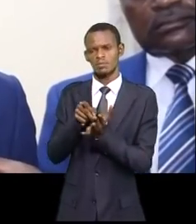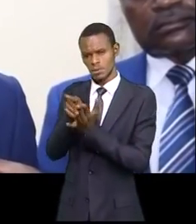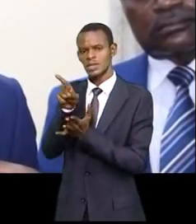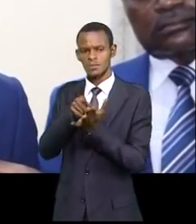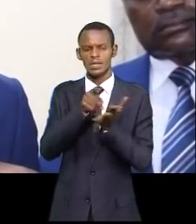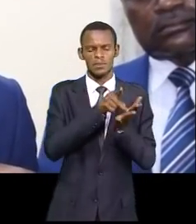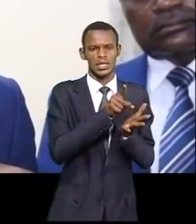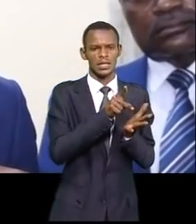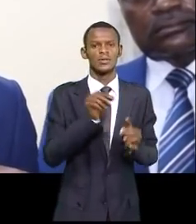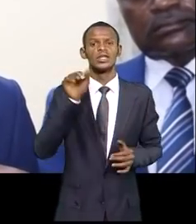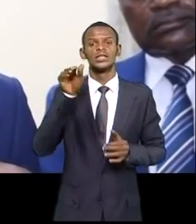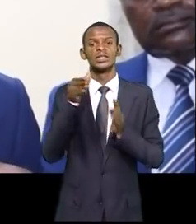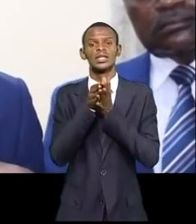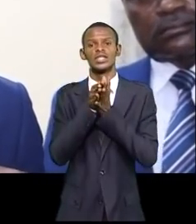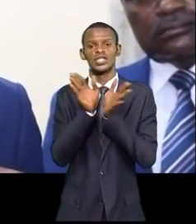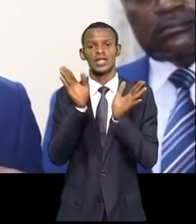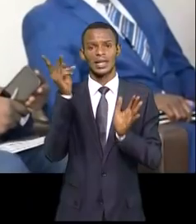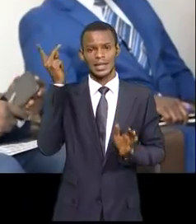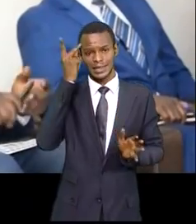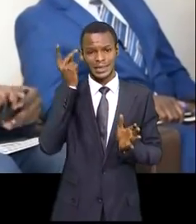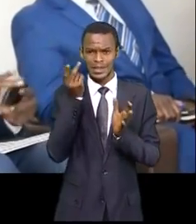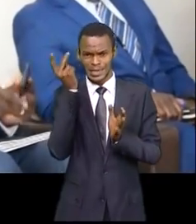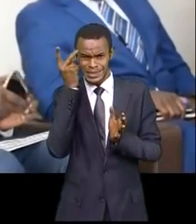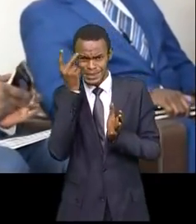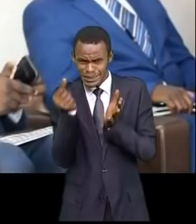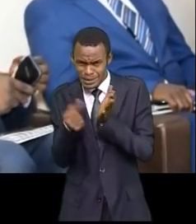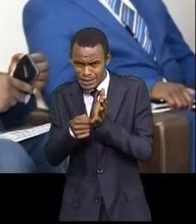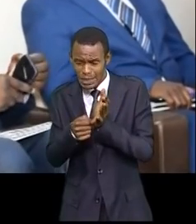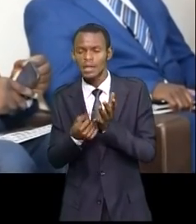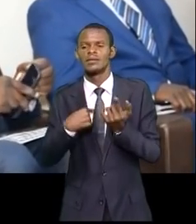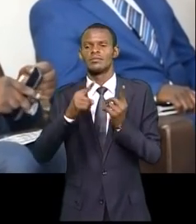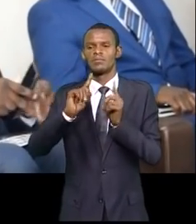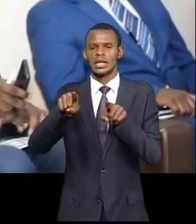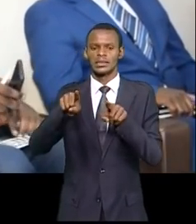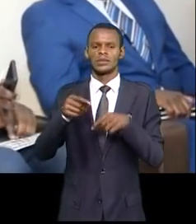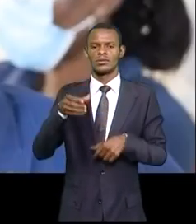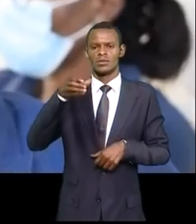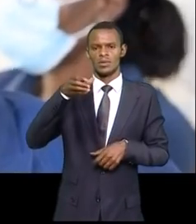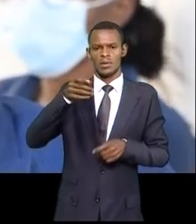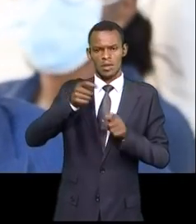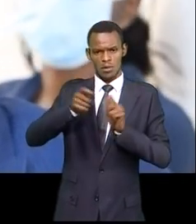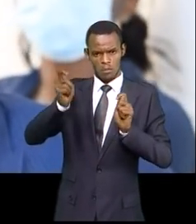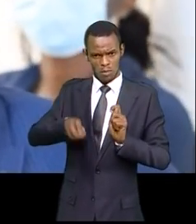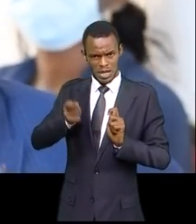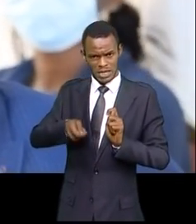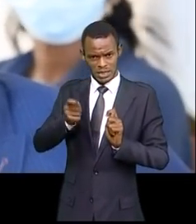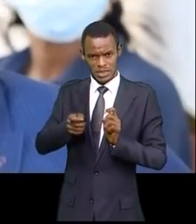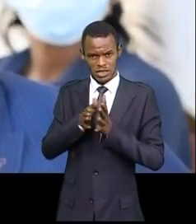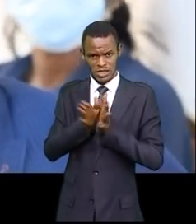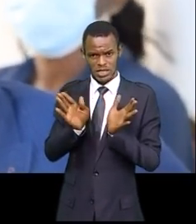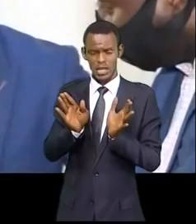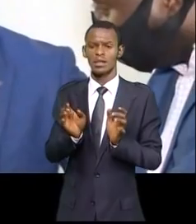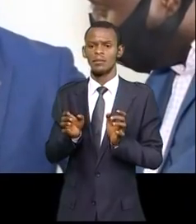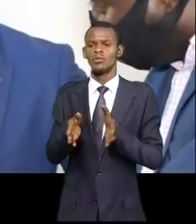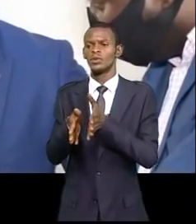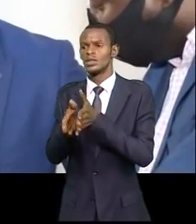de la dg d'affilée c'est cool ou table s'est rendu au parquet général de la cour de cassation pour appeler les magistrats aune des lois et des droits